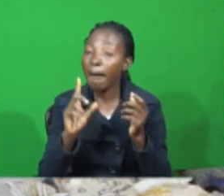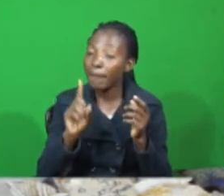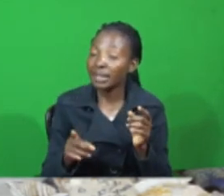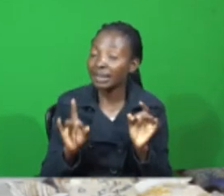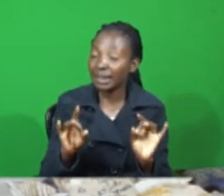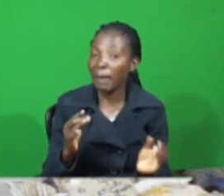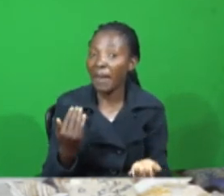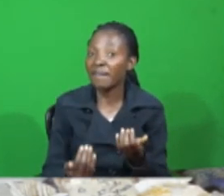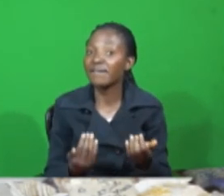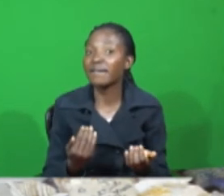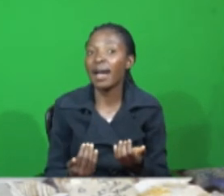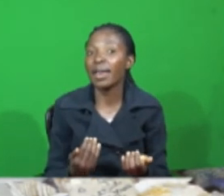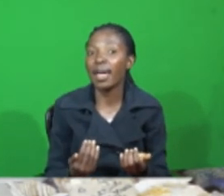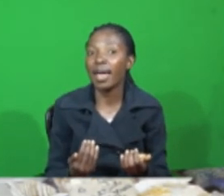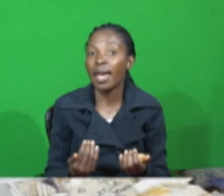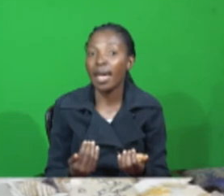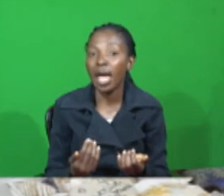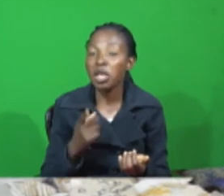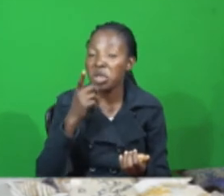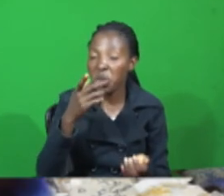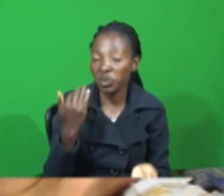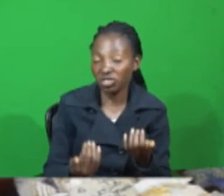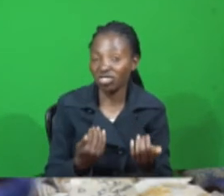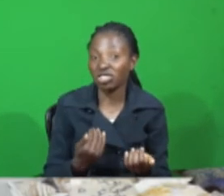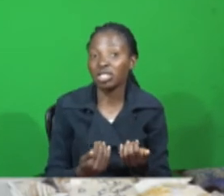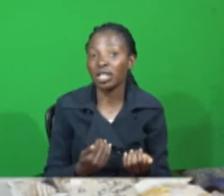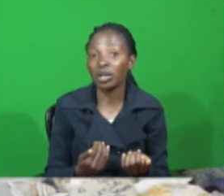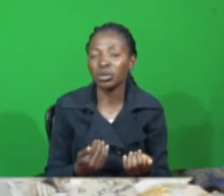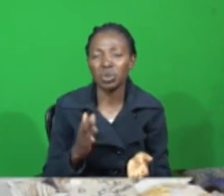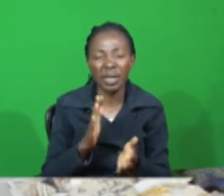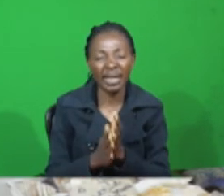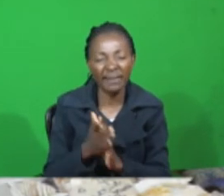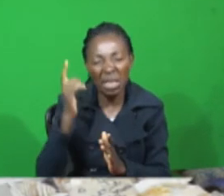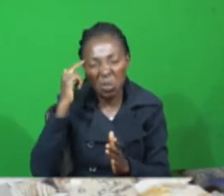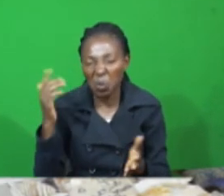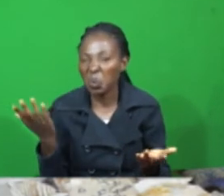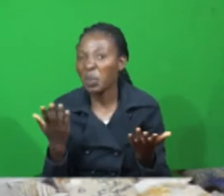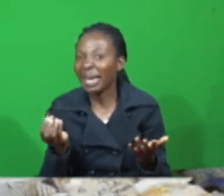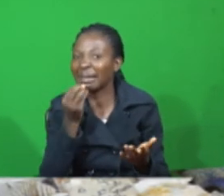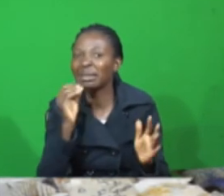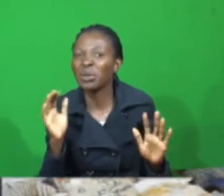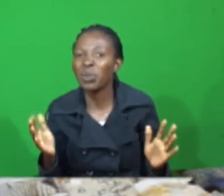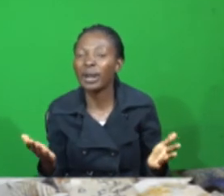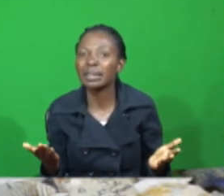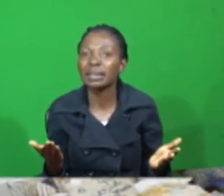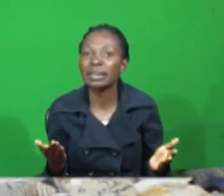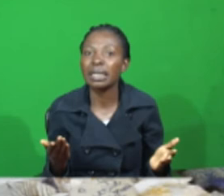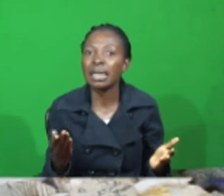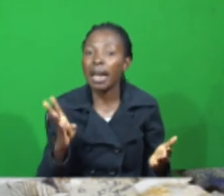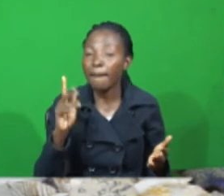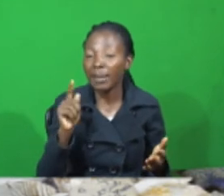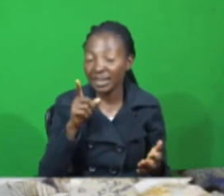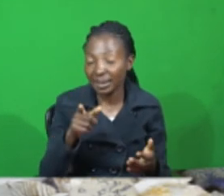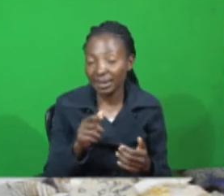nhasi manje haisi yekungoti hama tikutorera mwana wako chaiye wausiri kumbozva kuti ari kupi ari kudyei but ipapa apo ndoda